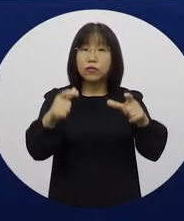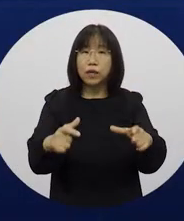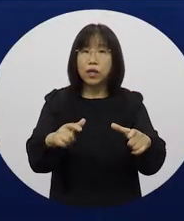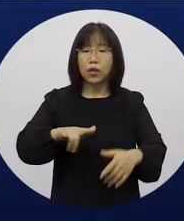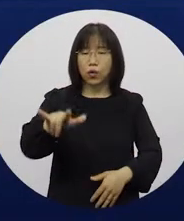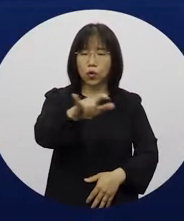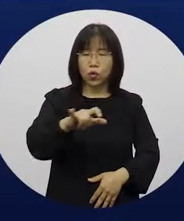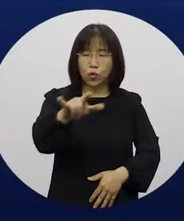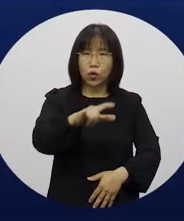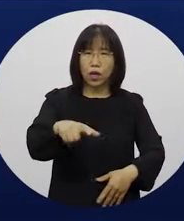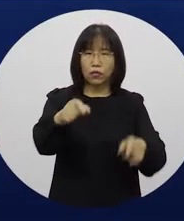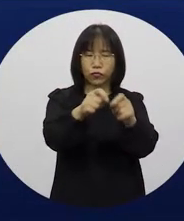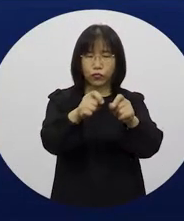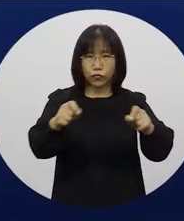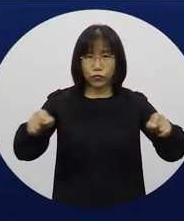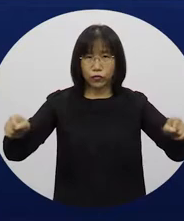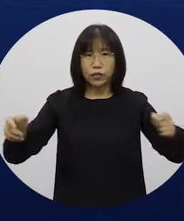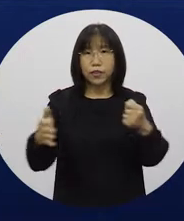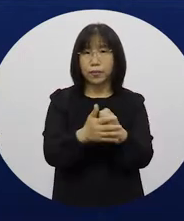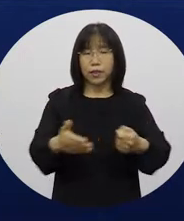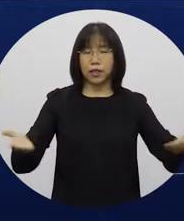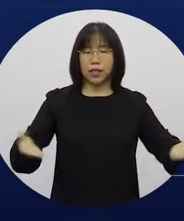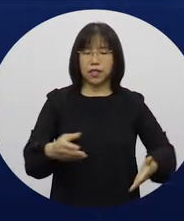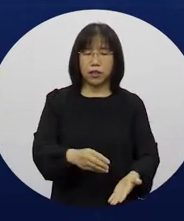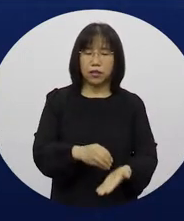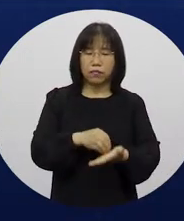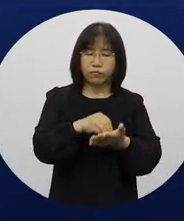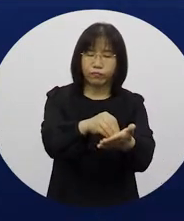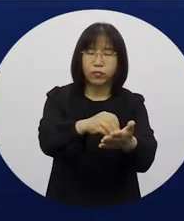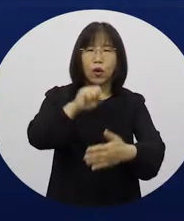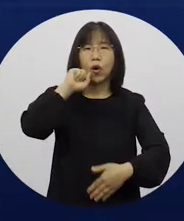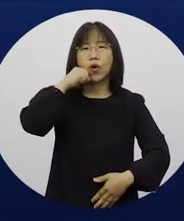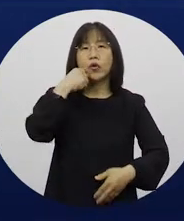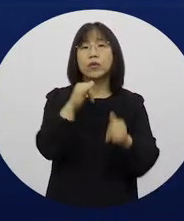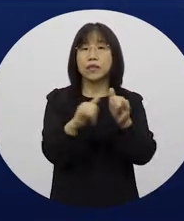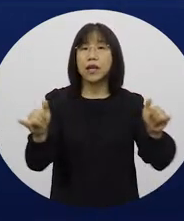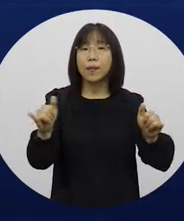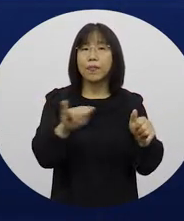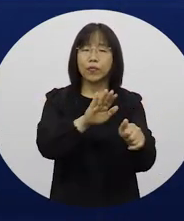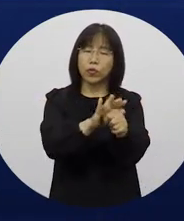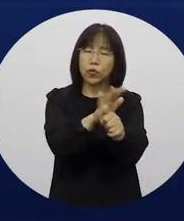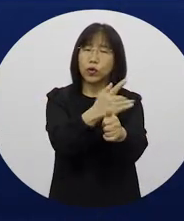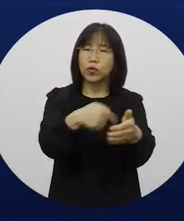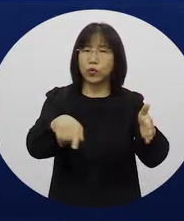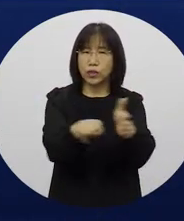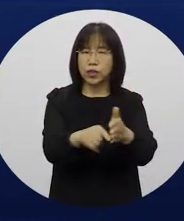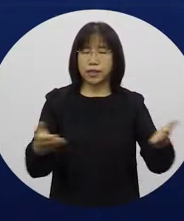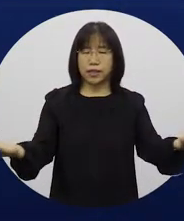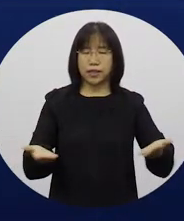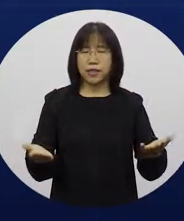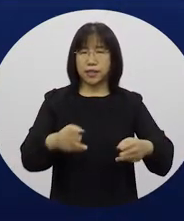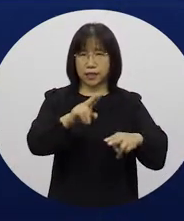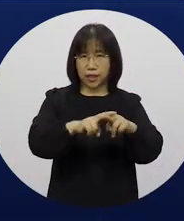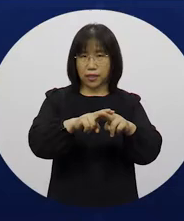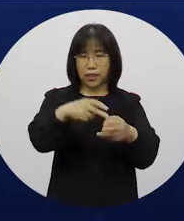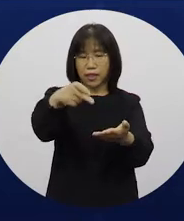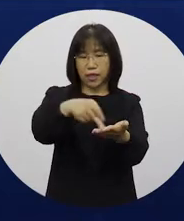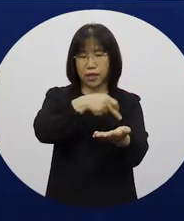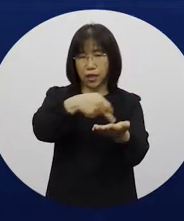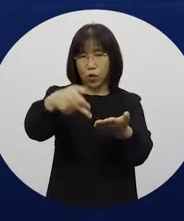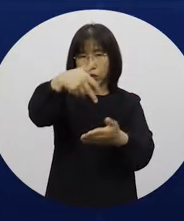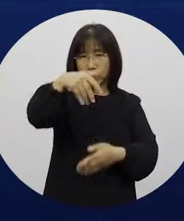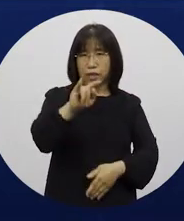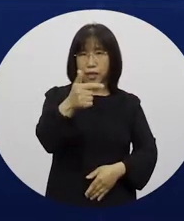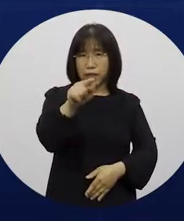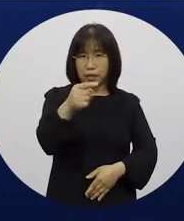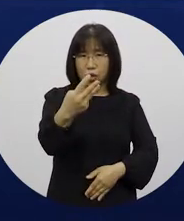강서구가 코론 알고 사태 장기화로 구직에 어려움을 겪고 있는 국민들을 위해 강서구 일자리센터 카카오톡 채널을